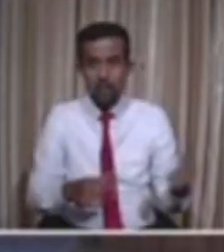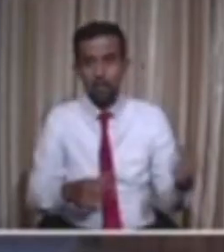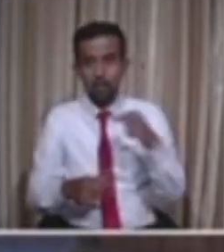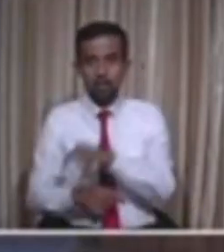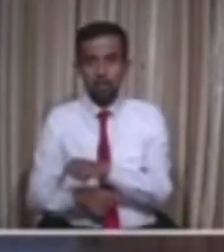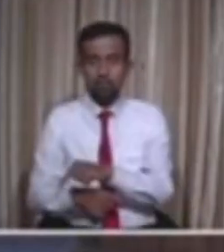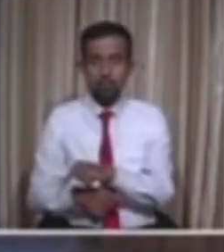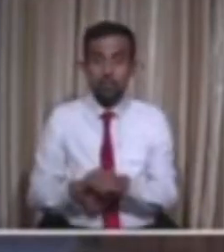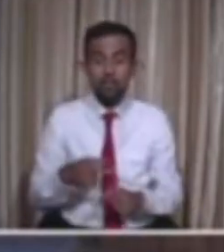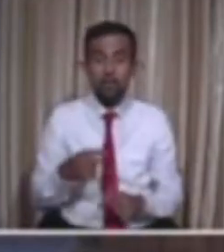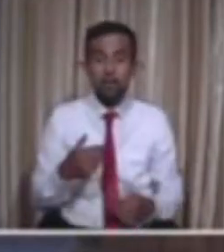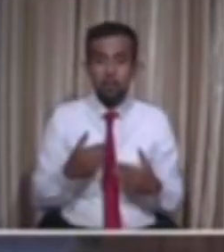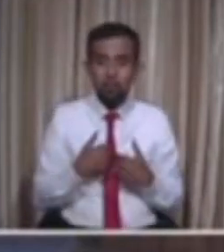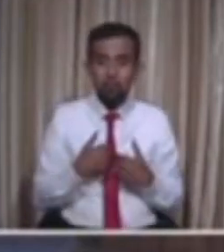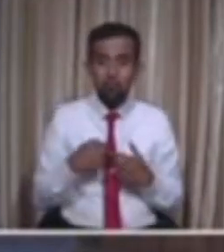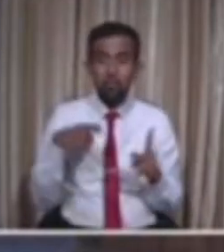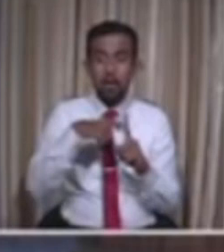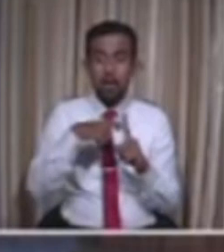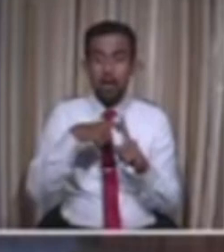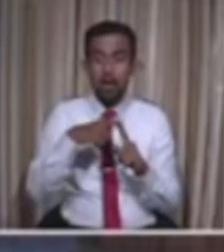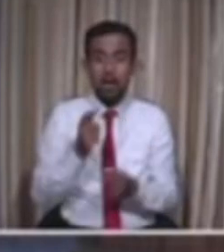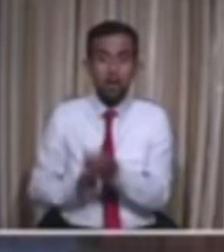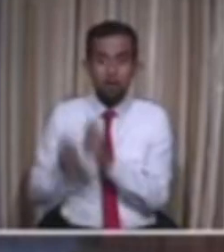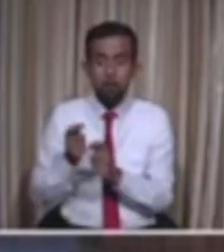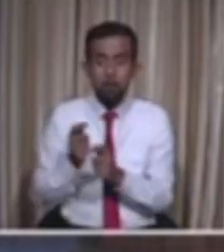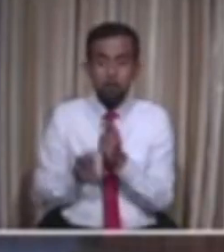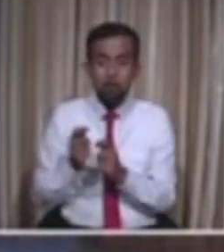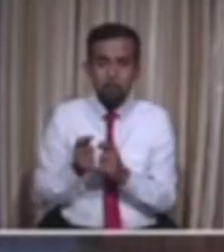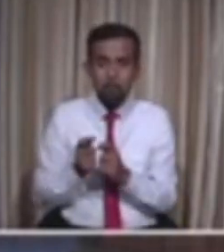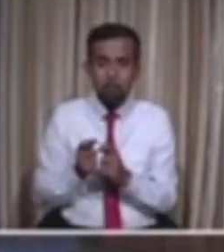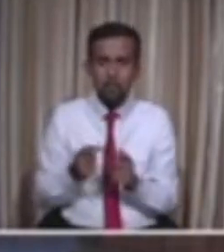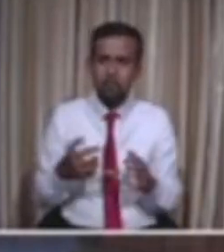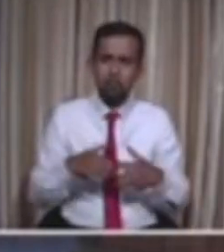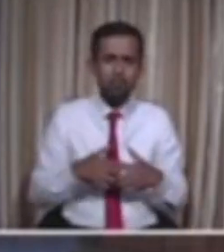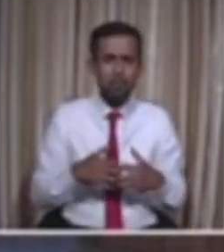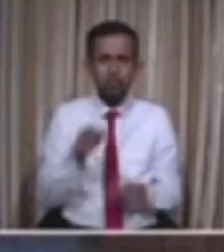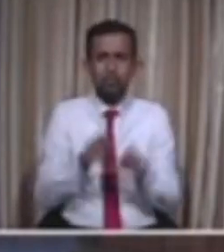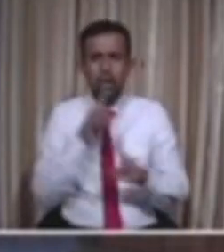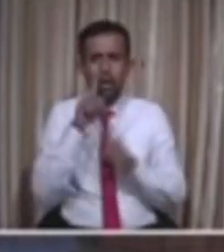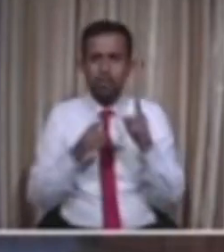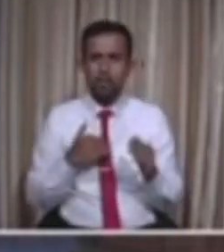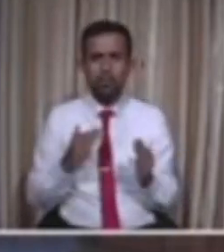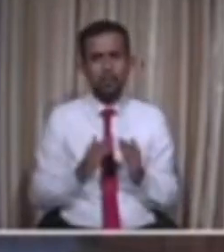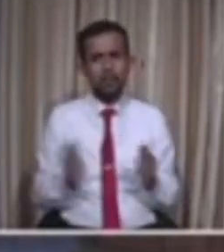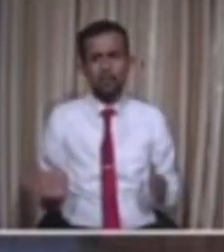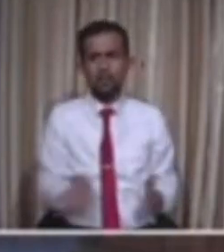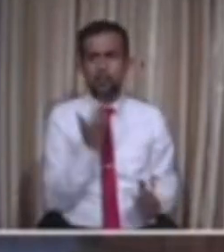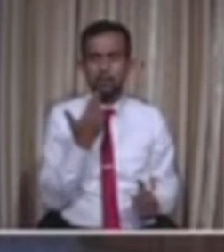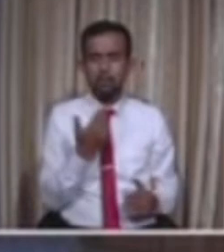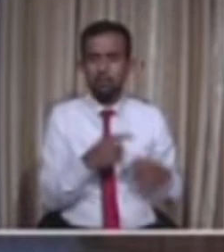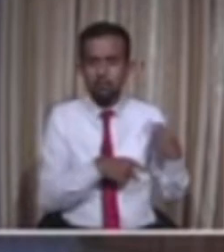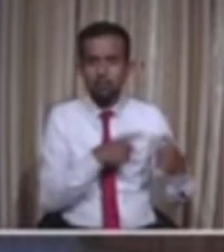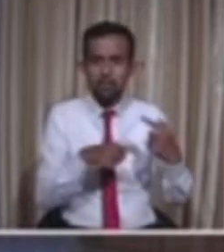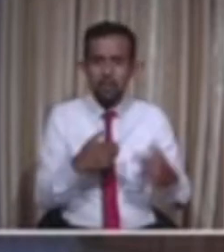ගරු නියෝජ්‍ය කතානායකතුමනි මම කාගිල්ස් එකෙන් බඩු අරගෙන බොහොම කරදරයක් නැතුව මිනිස්සුත් එක්ක කතා කරලා අපි ගෙදර ගියේ. හැබැයි දිගින් දිගටම යන අතරමඟ